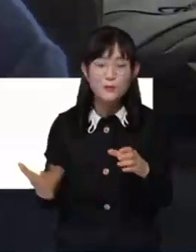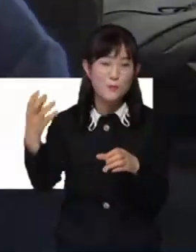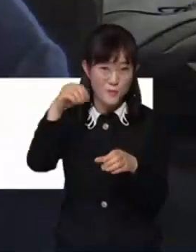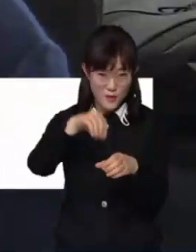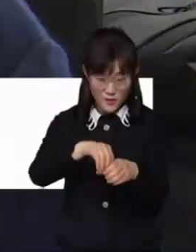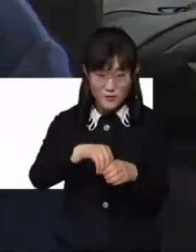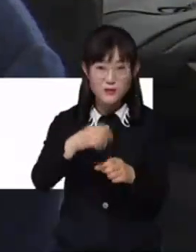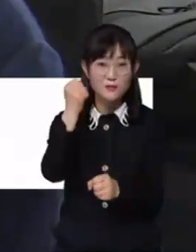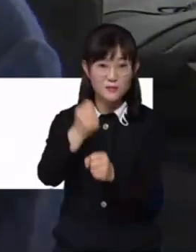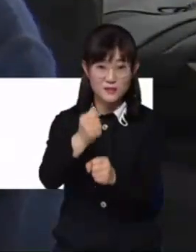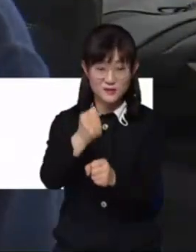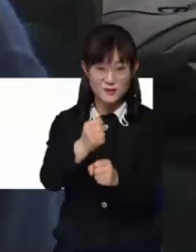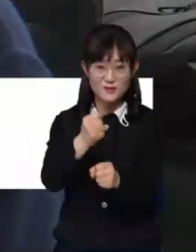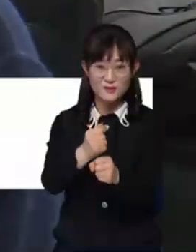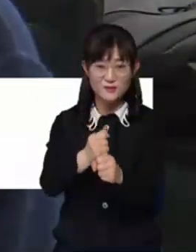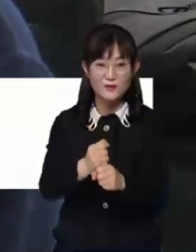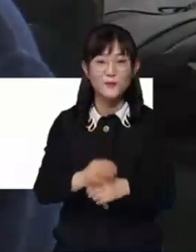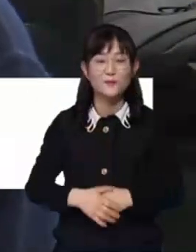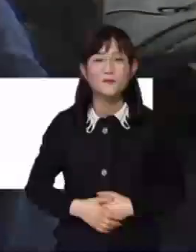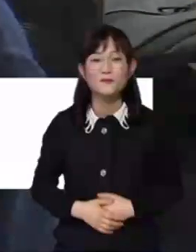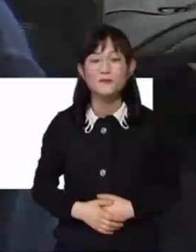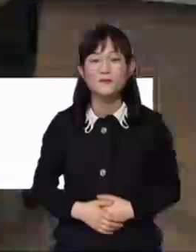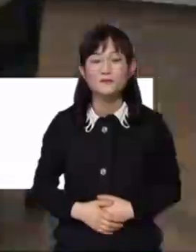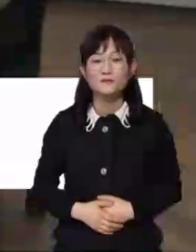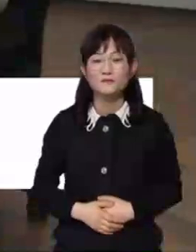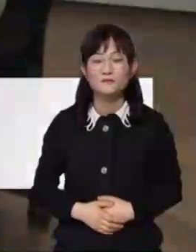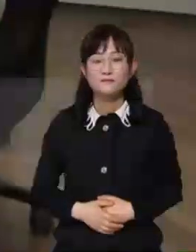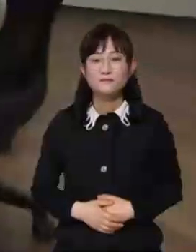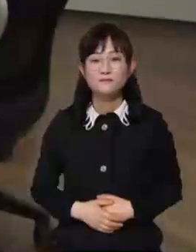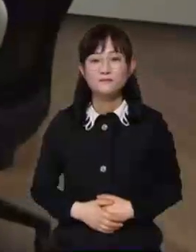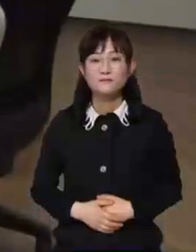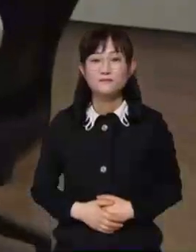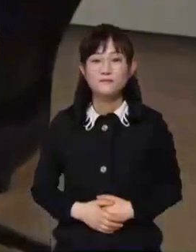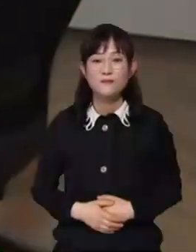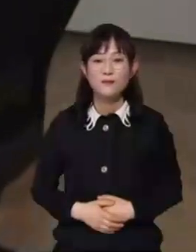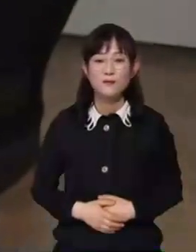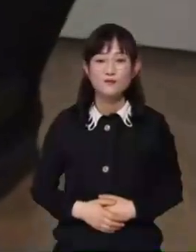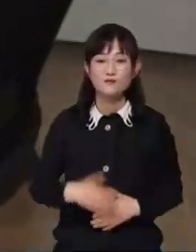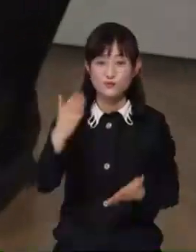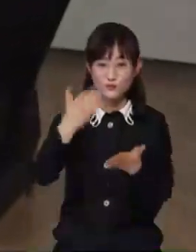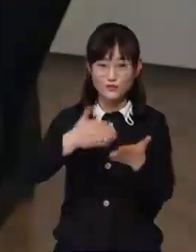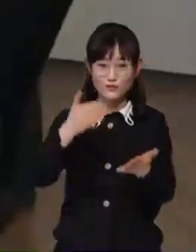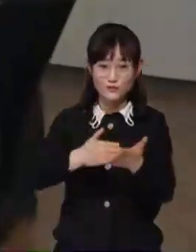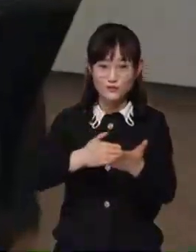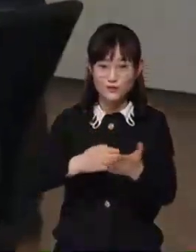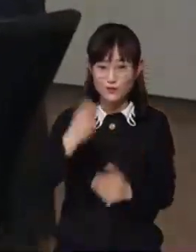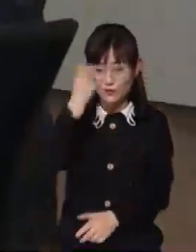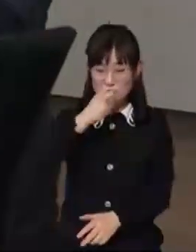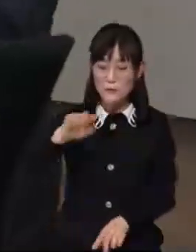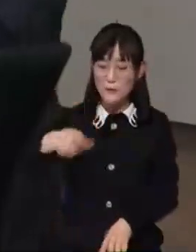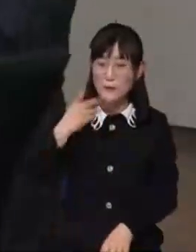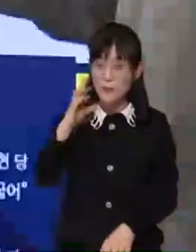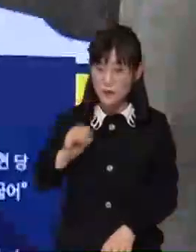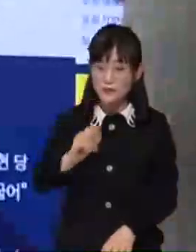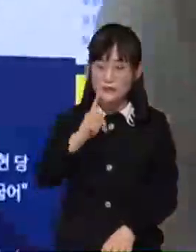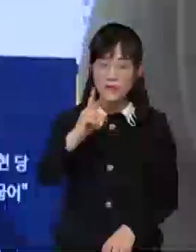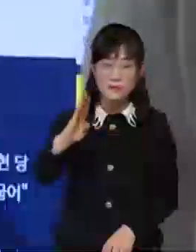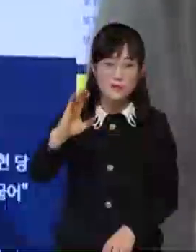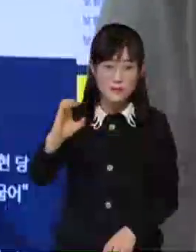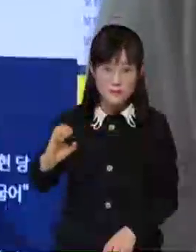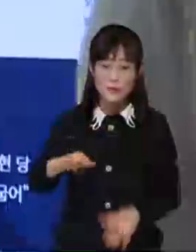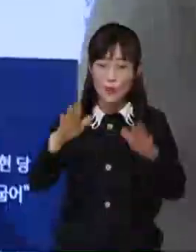좀 묶어 가지고 만들어보면 어떨까 싶어서 기획을 하게 되었고요 포털 뉴스 구독자 100만 시대를 맞은 kbc는